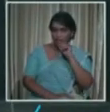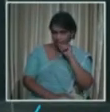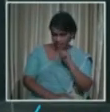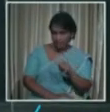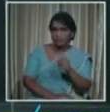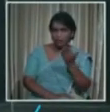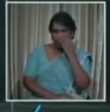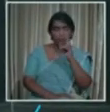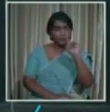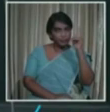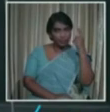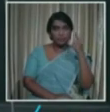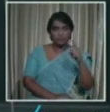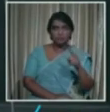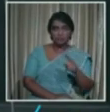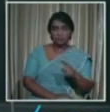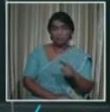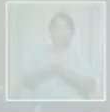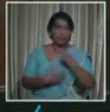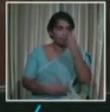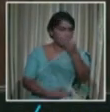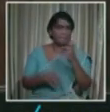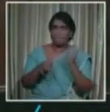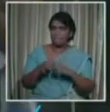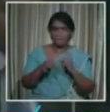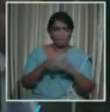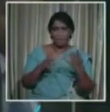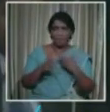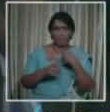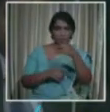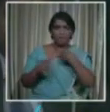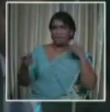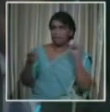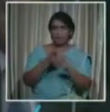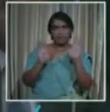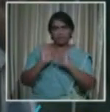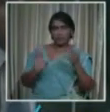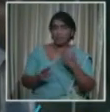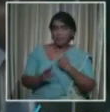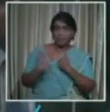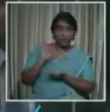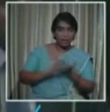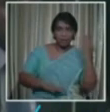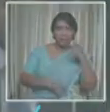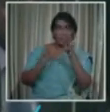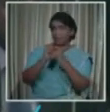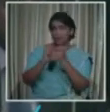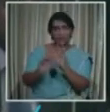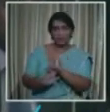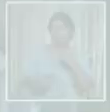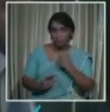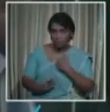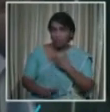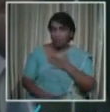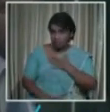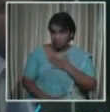නම් මුලින්ම කරු කතා නැගෙන බෙල්ලේ තියෙන කළු සාටකේ තියනවාද කියලා හොයන්න. අපි අතර ඝර්ණයක් ඕනේ නැහැ මේ වෙලාවේ මම ගියා කියන එක ඔයගලන්ට අඩුවක් වෙන්නේ නැහැ. ඒ නිසා මම